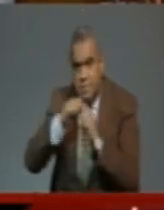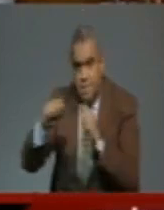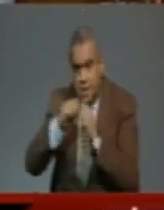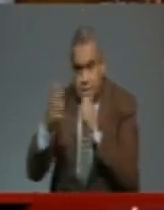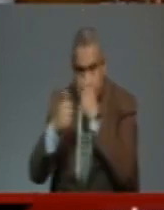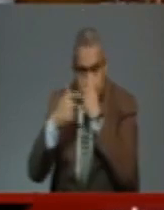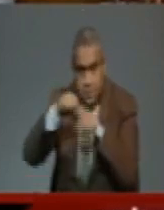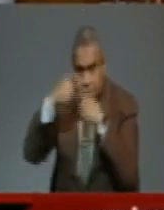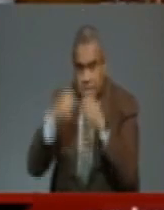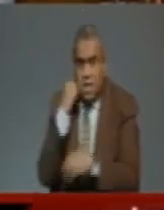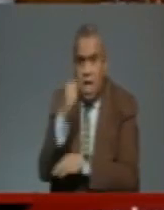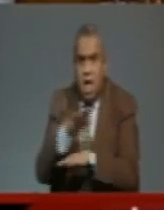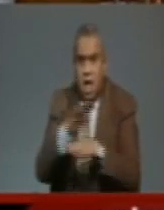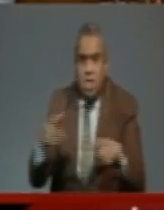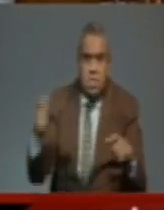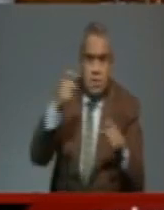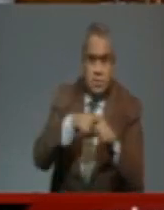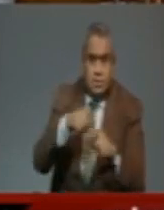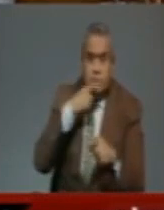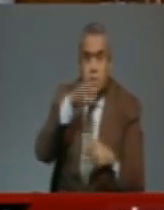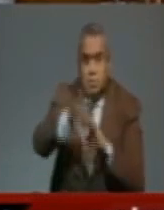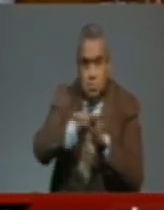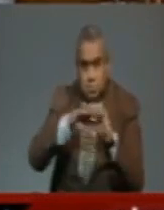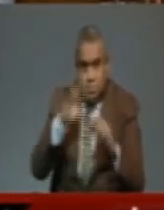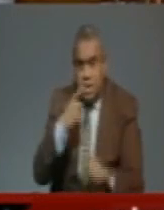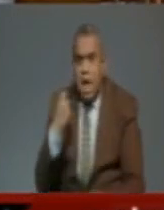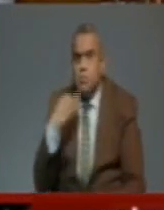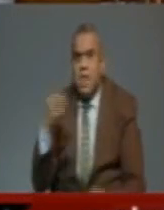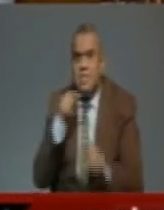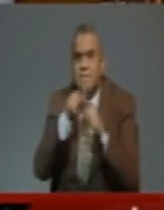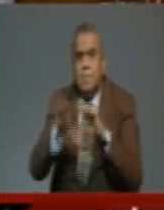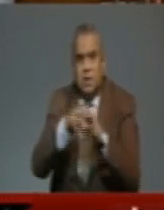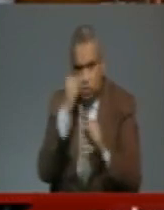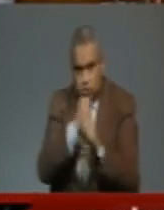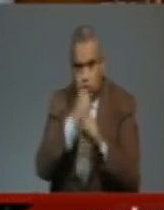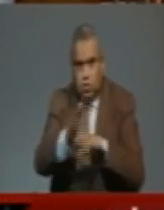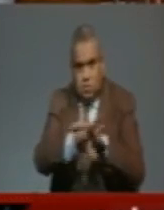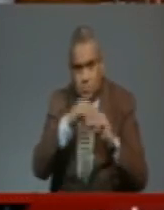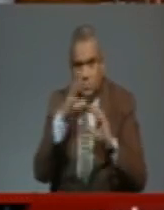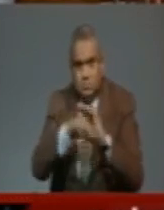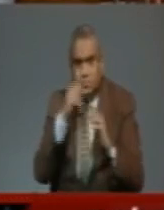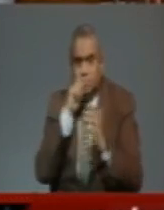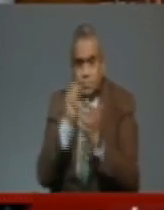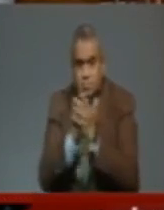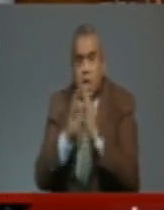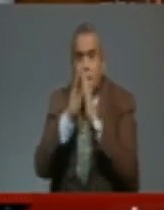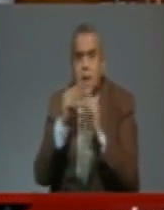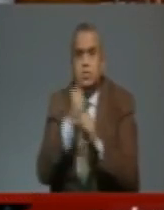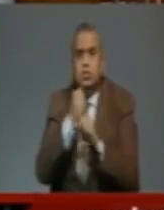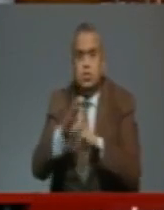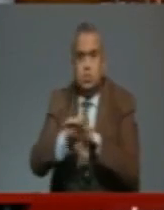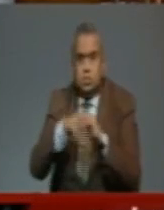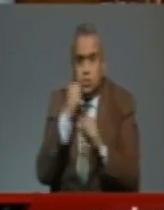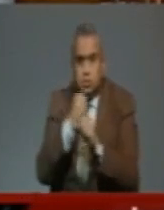بالارض، وصل نسبه تنفيذه النهارده ل 35%، وده فن برضه بتعمله شركه مصريه وطنيه بالجنيه المصري واستشاري مصري.